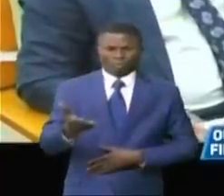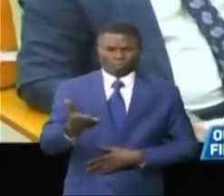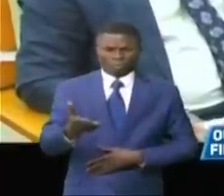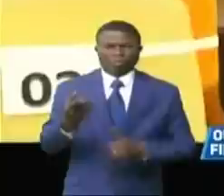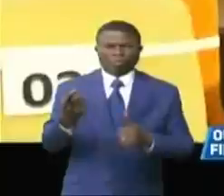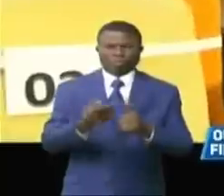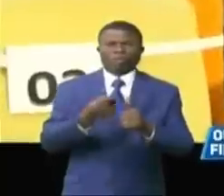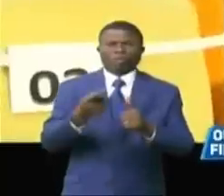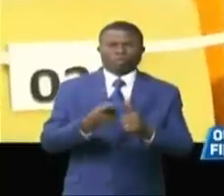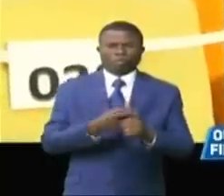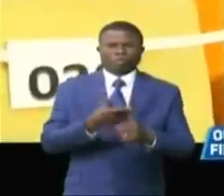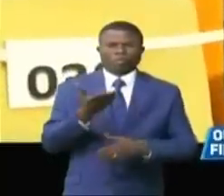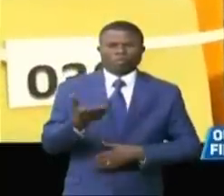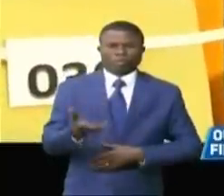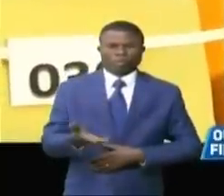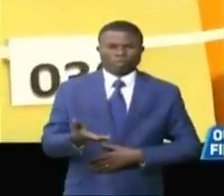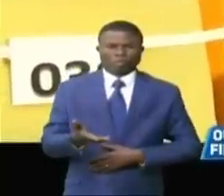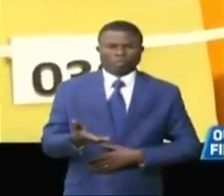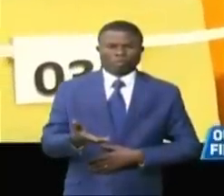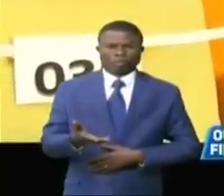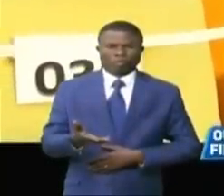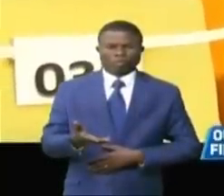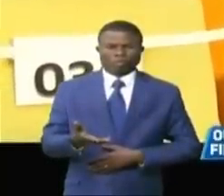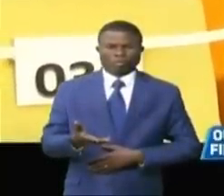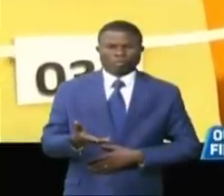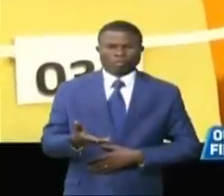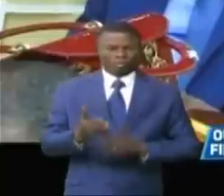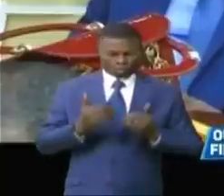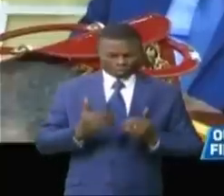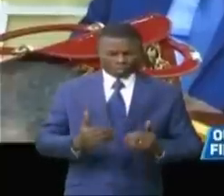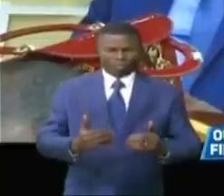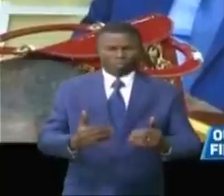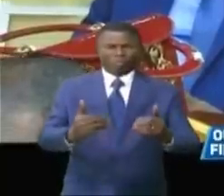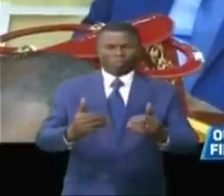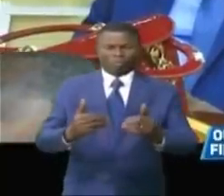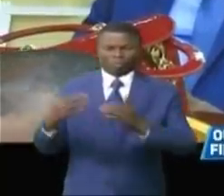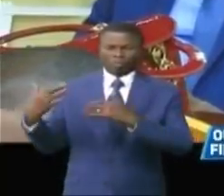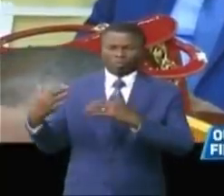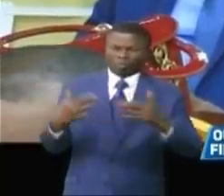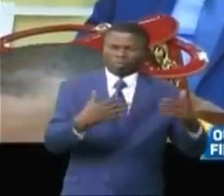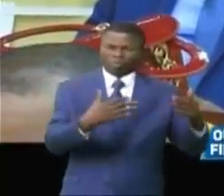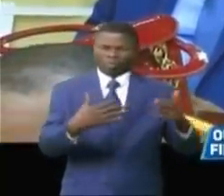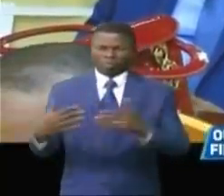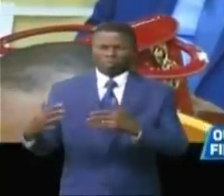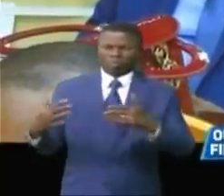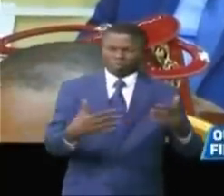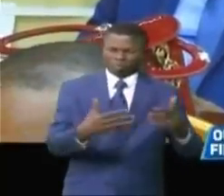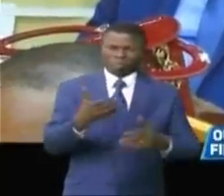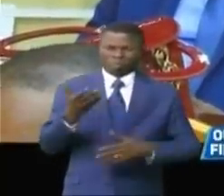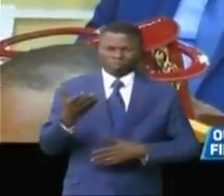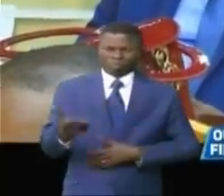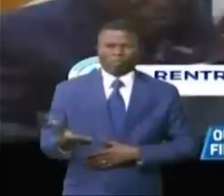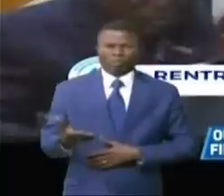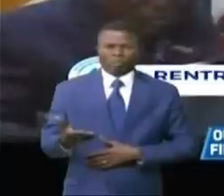s'agit notamment de la poursuite des actes de barbarie